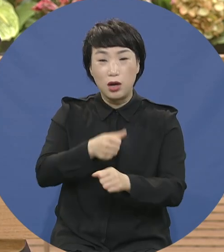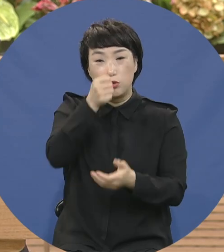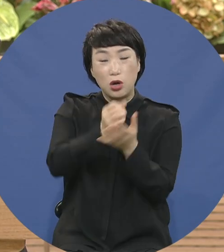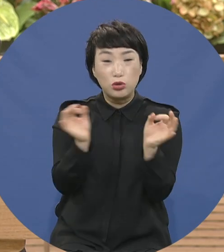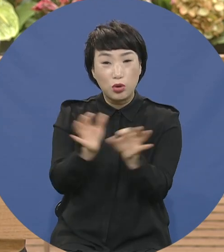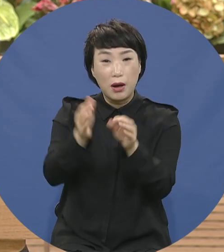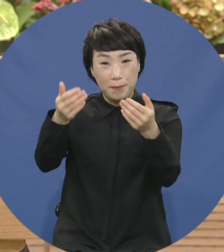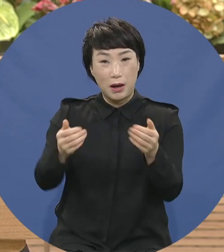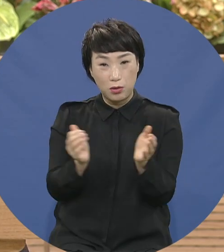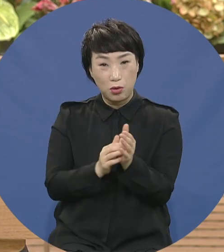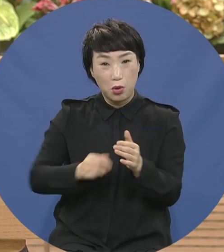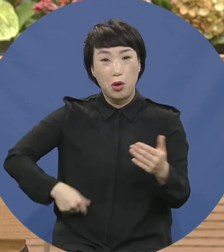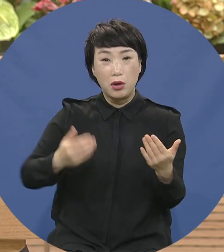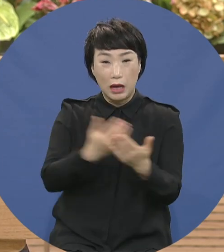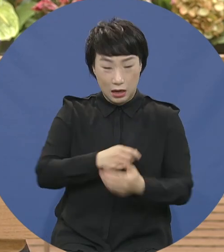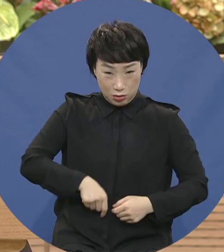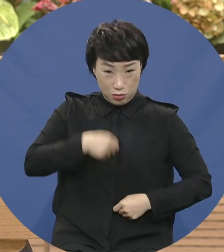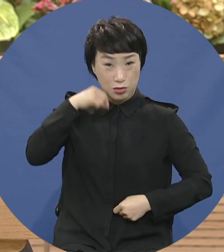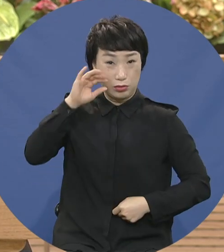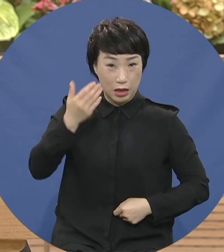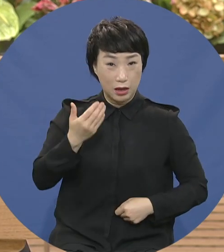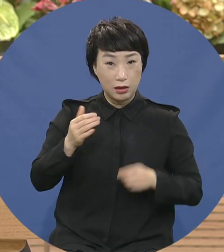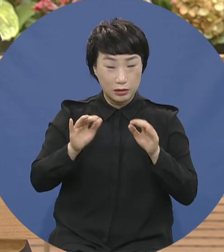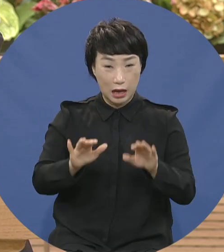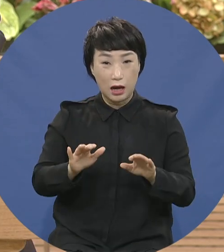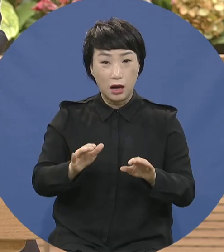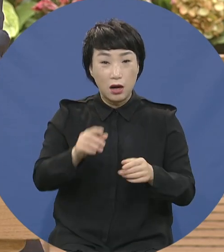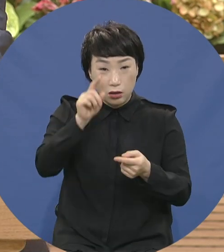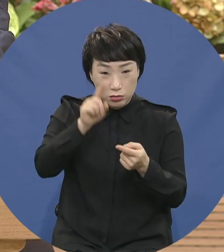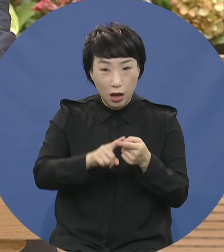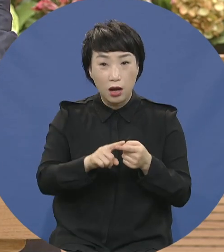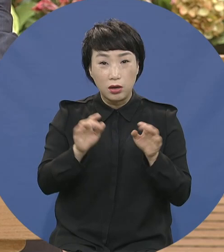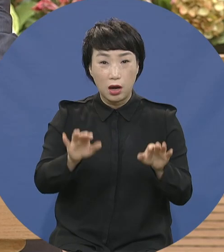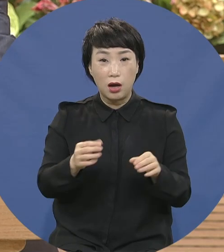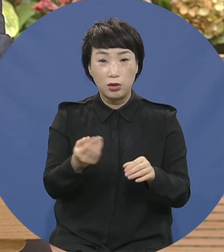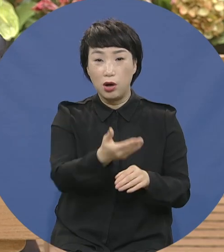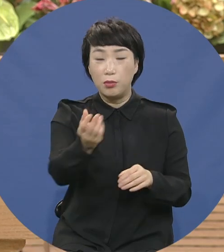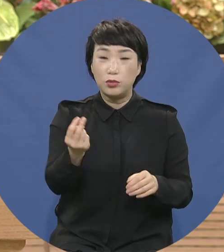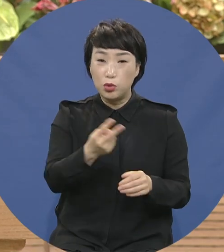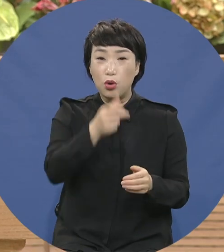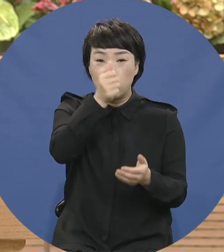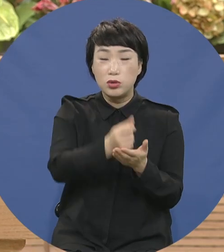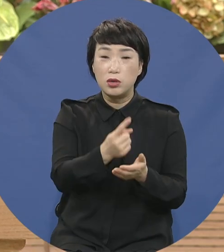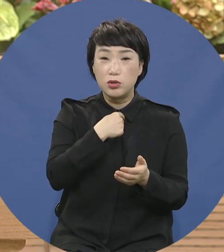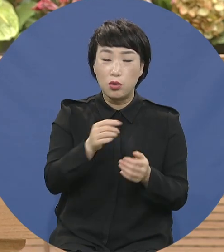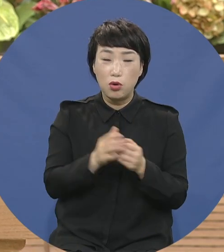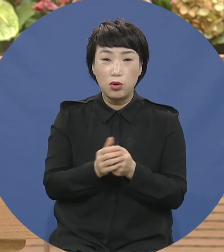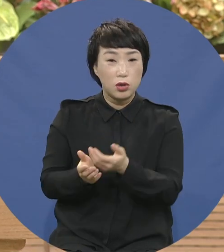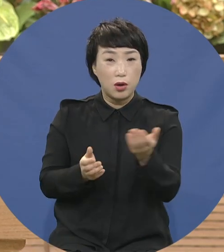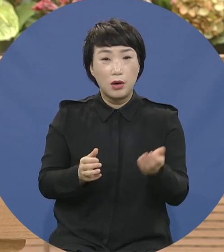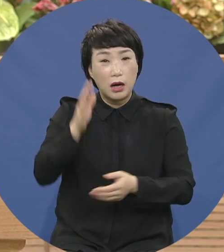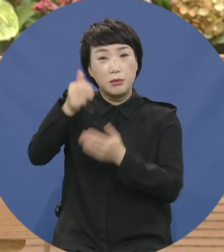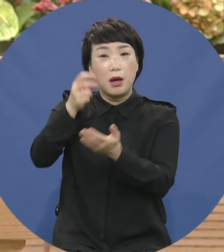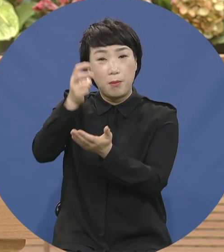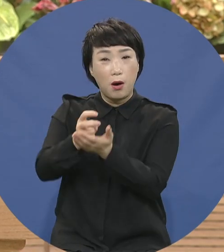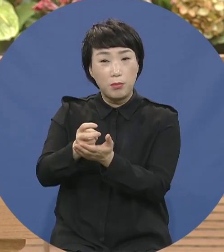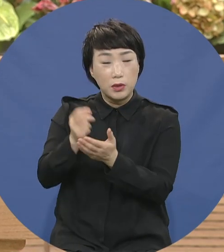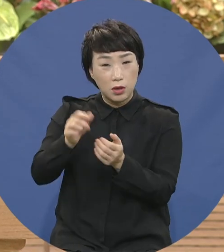속죄 안 받고 회개해서 의로워졌어. 그러다 다시 범죄하여 그 도를